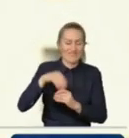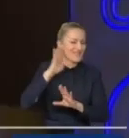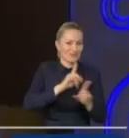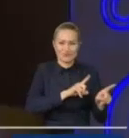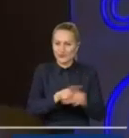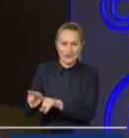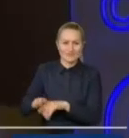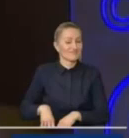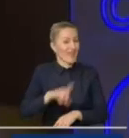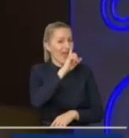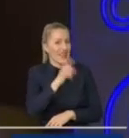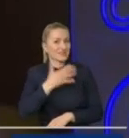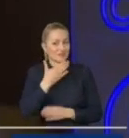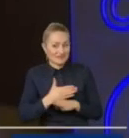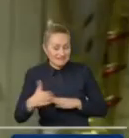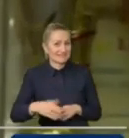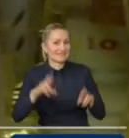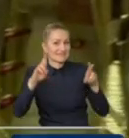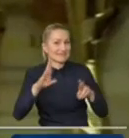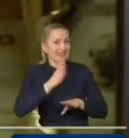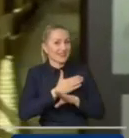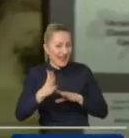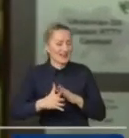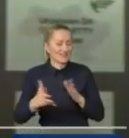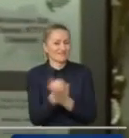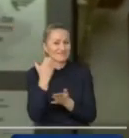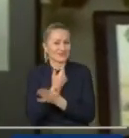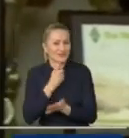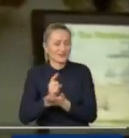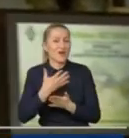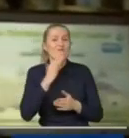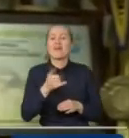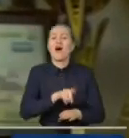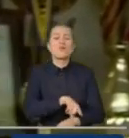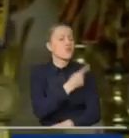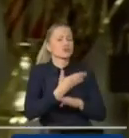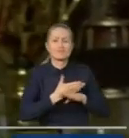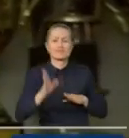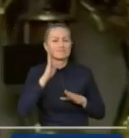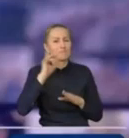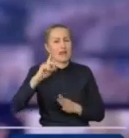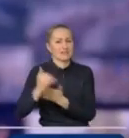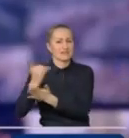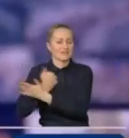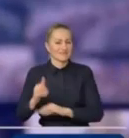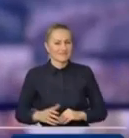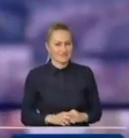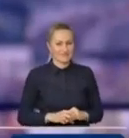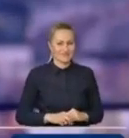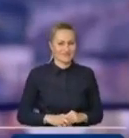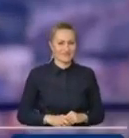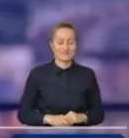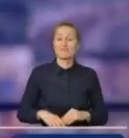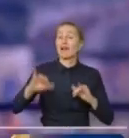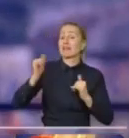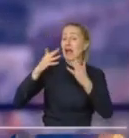zawodach. Teleekspres trzyma kciuki za dalsze sukcesy klubu z Olesna. Oby jak najdłużej byli na fali. Gdy zejdzie